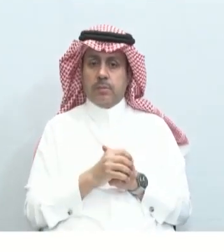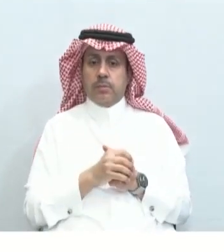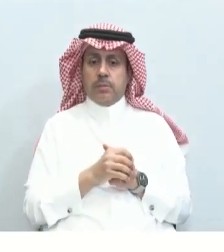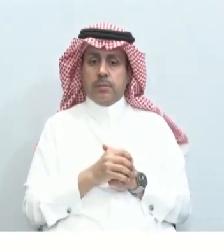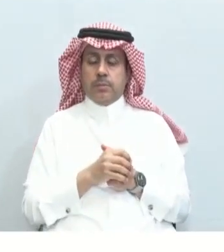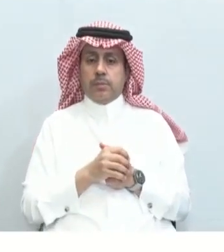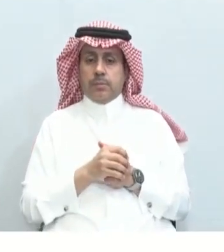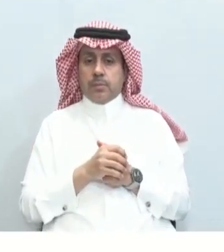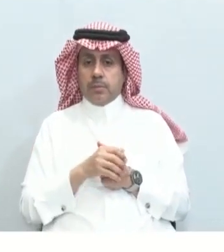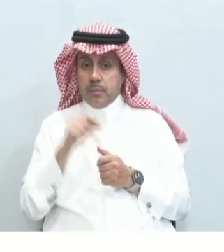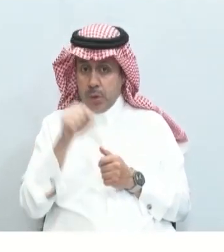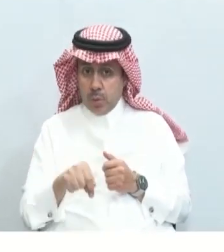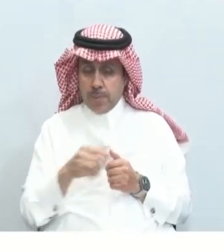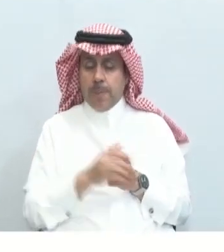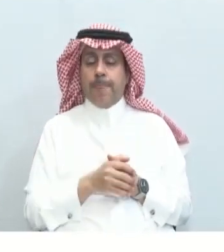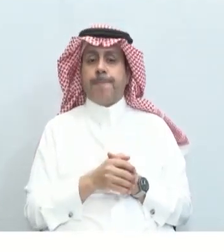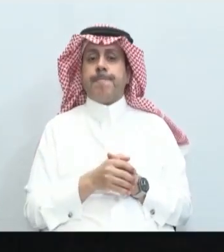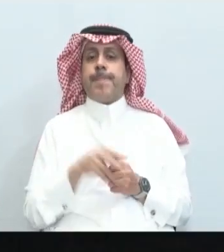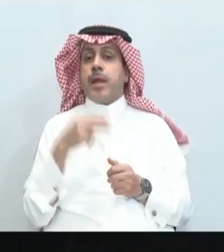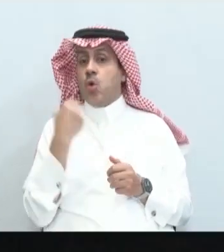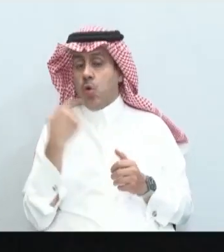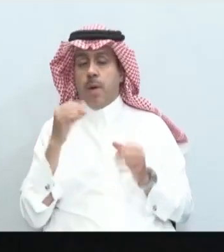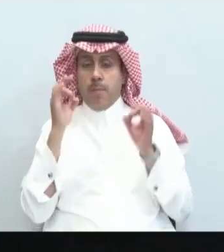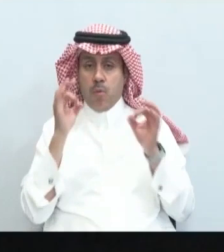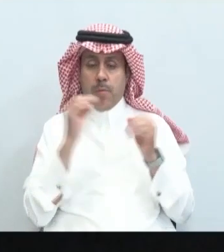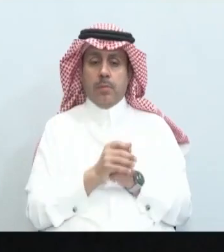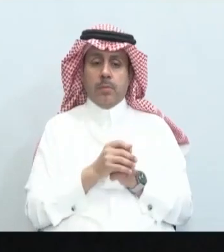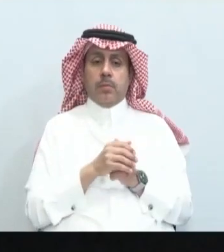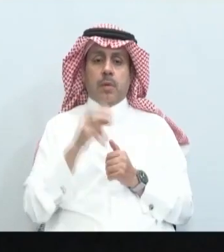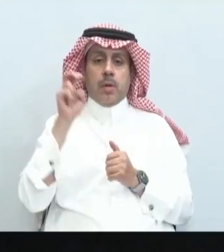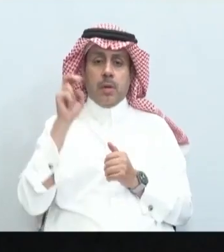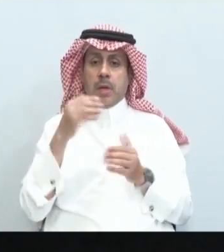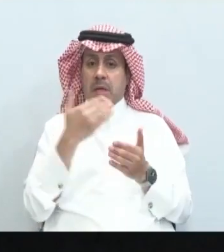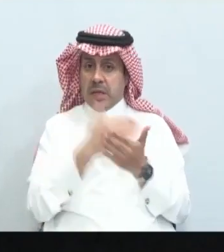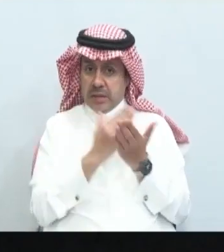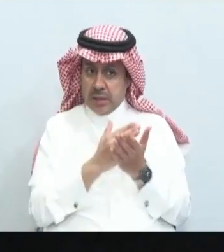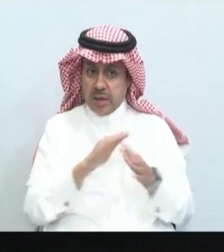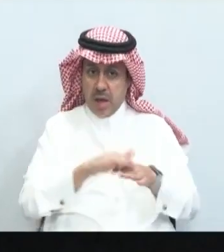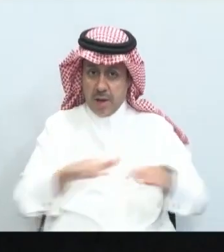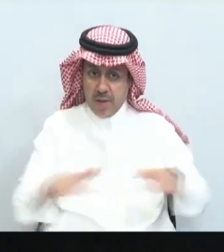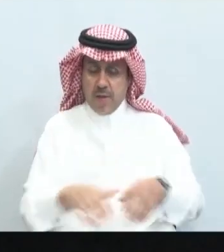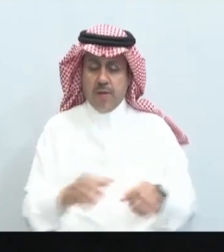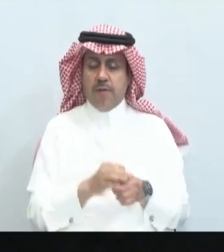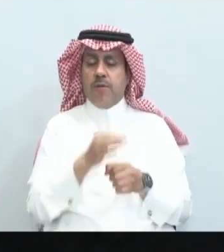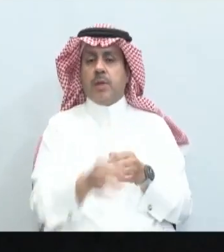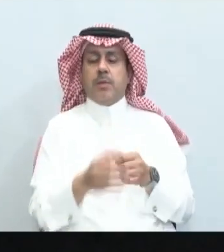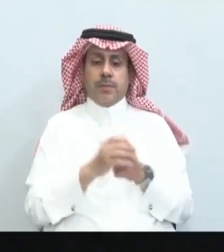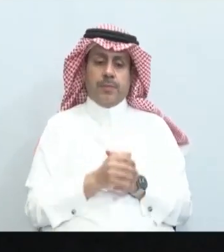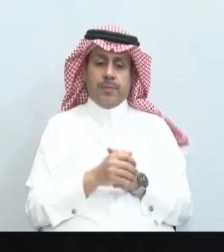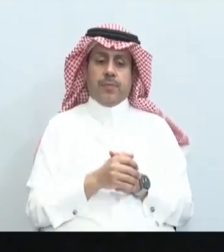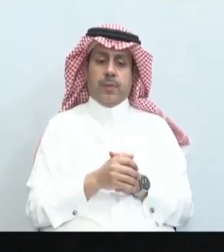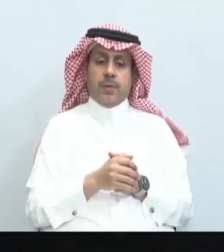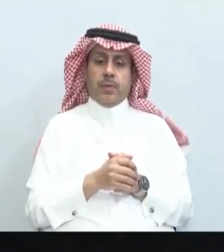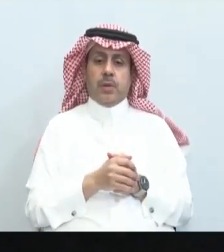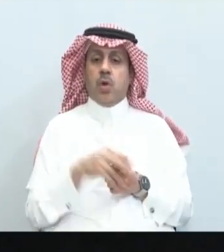تكون الدوله تحتاج الى مثلا قطعه من ارض ماء في مدينه ما فهنا